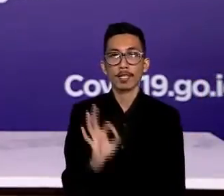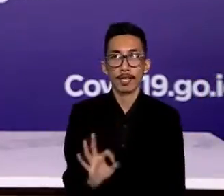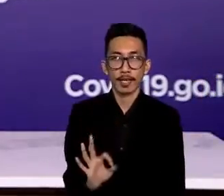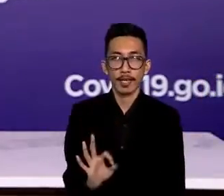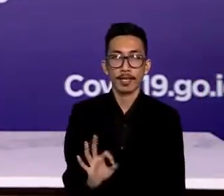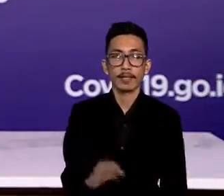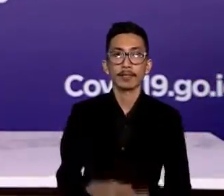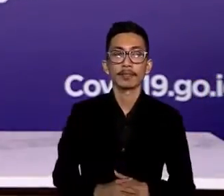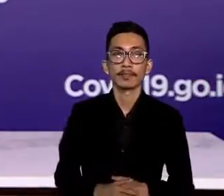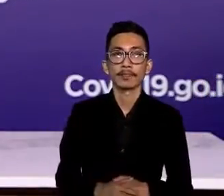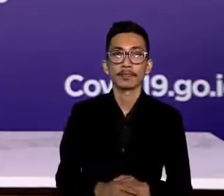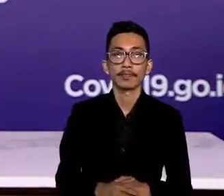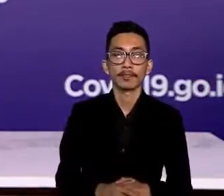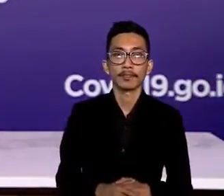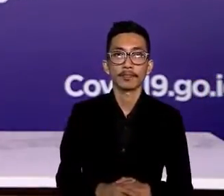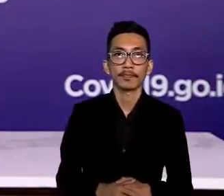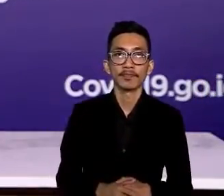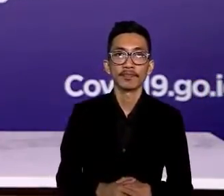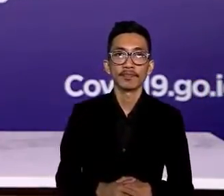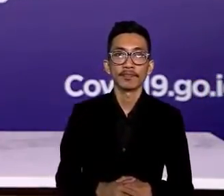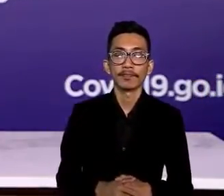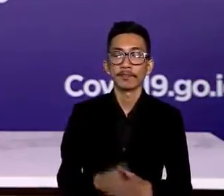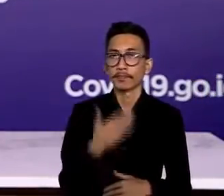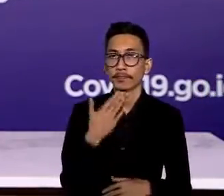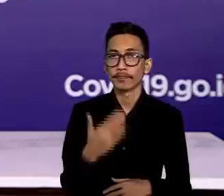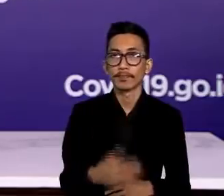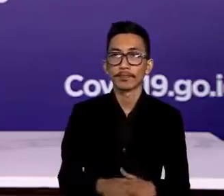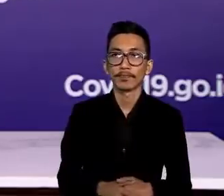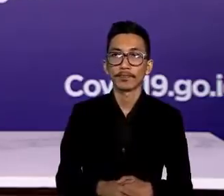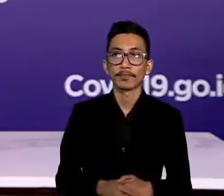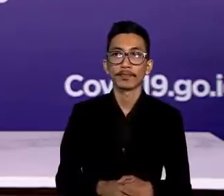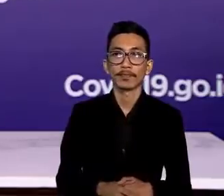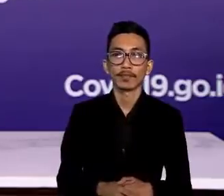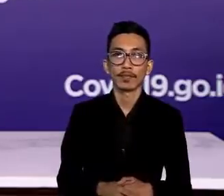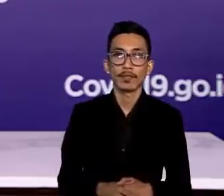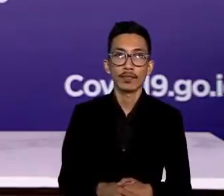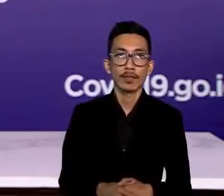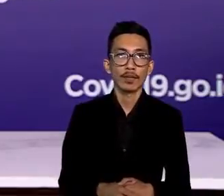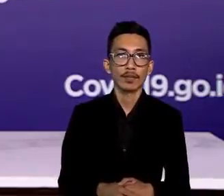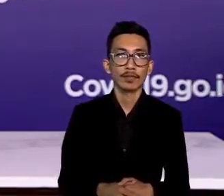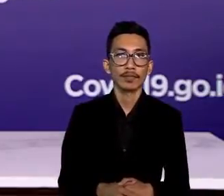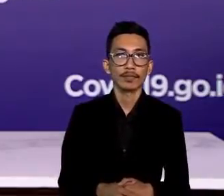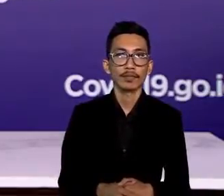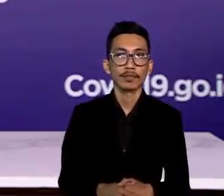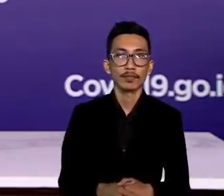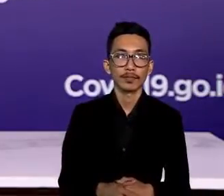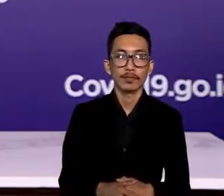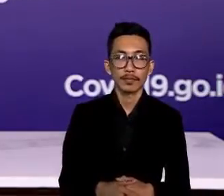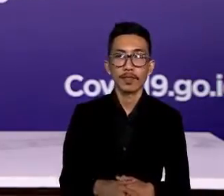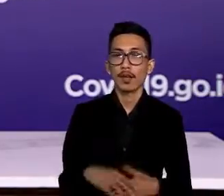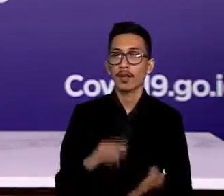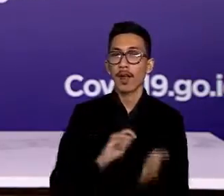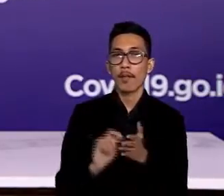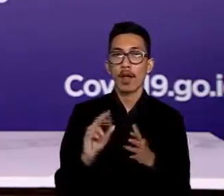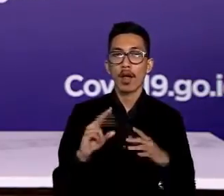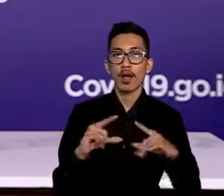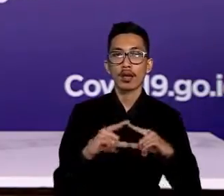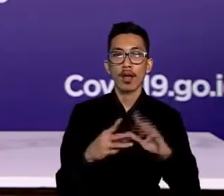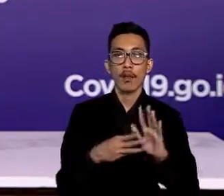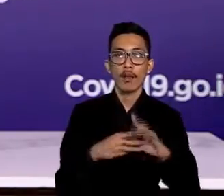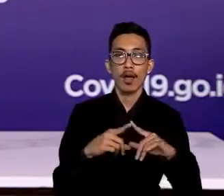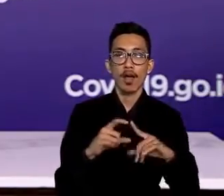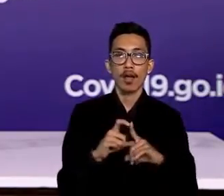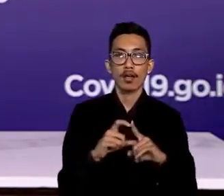banget Hai terima kasih selanjutnya Pro pada pertanyaan dari Ramadan kontan gitar